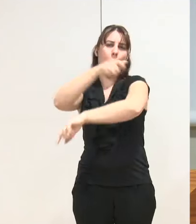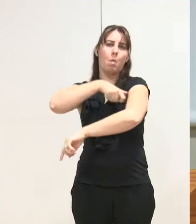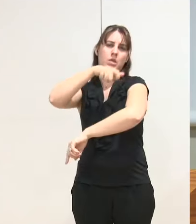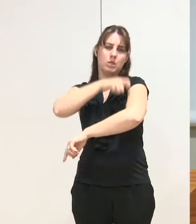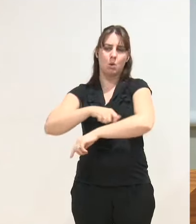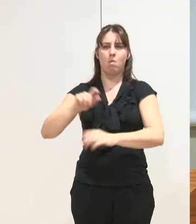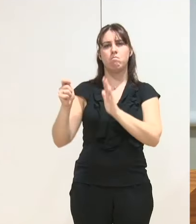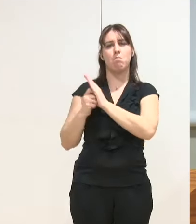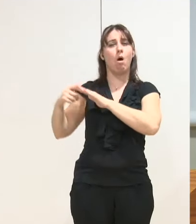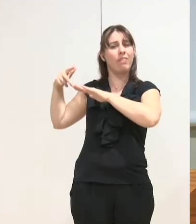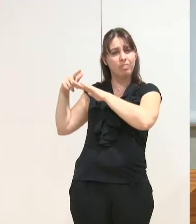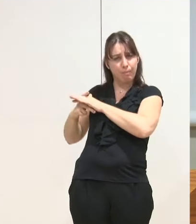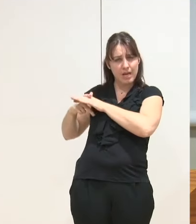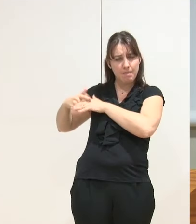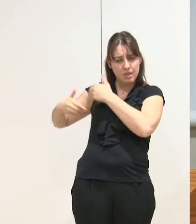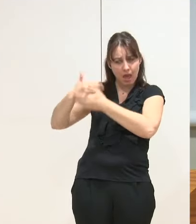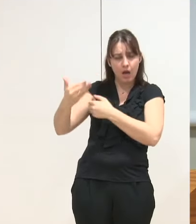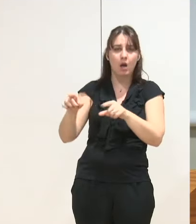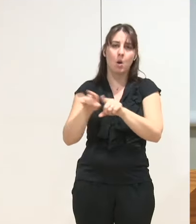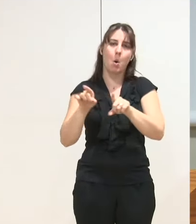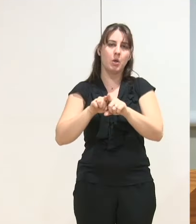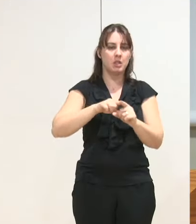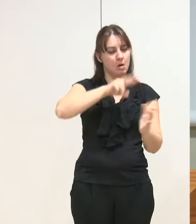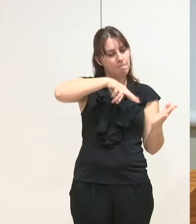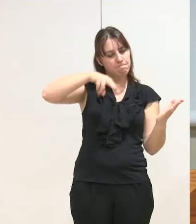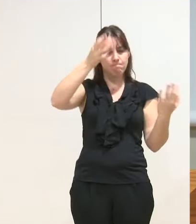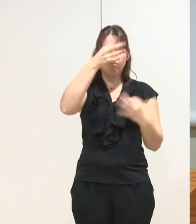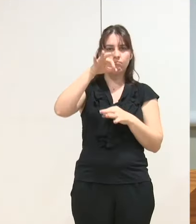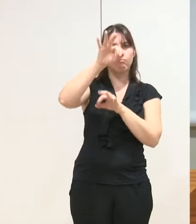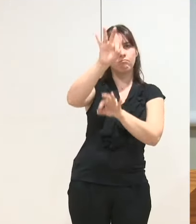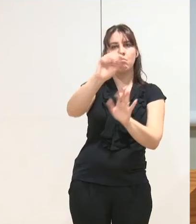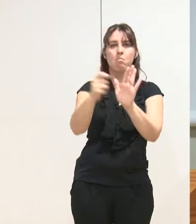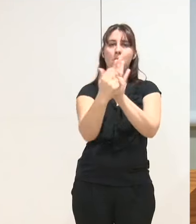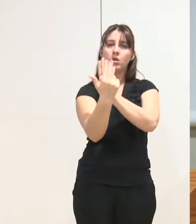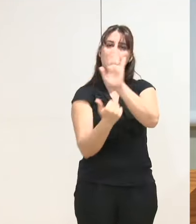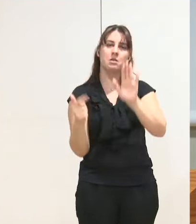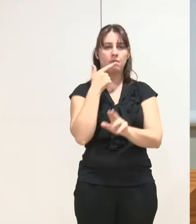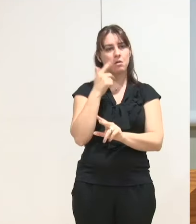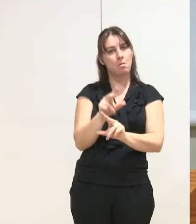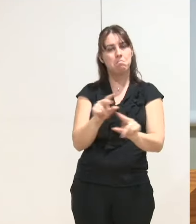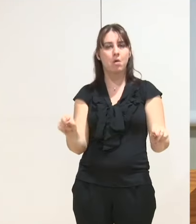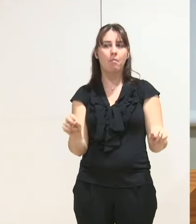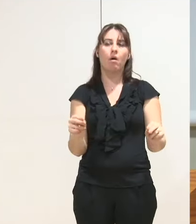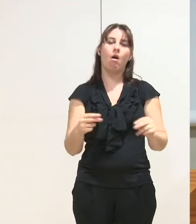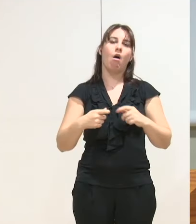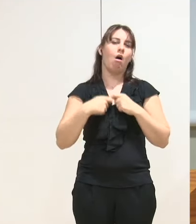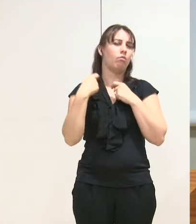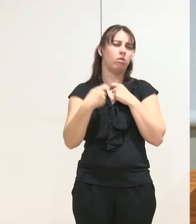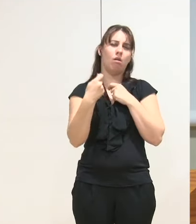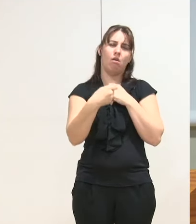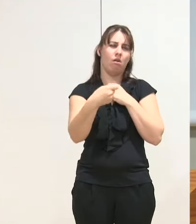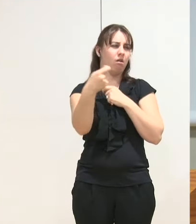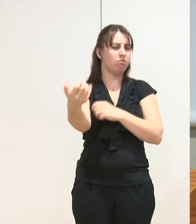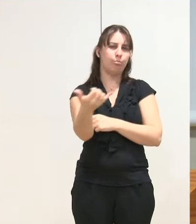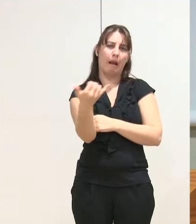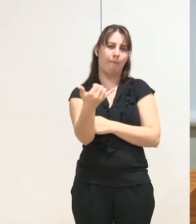versions préliminaire et puis dans sa version proposée à la signature je ne m'étendrai pas à nouveau sur